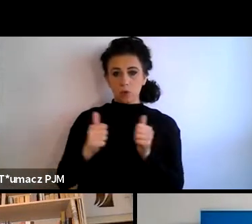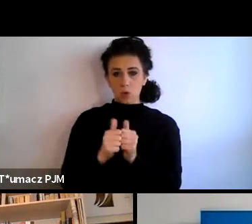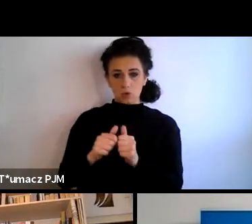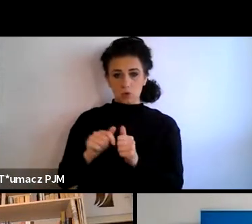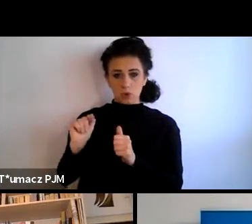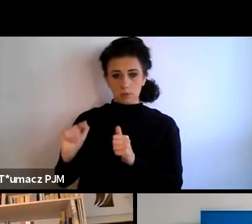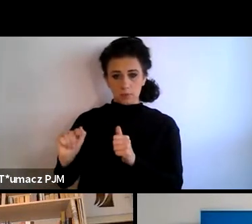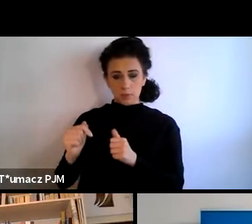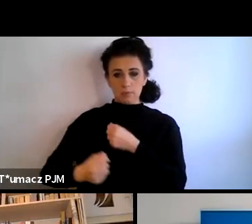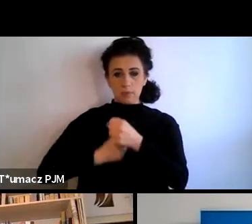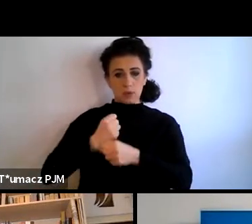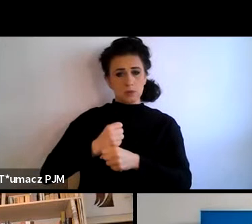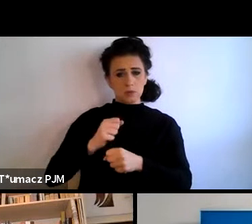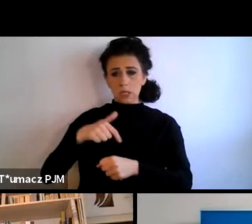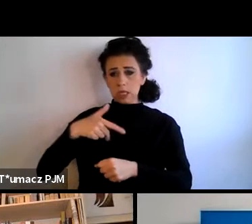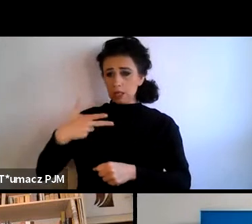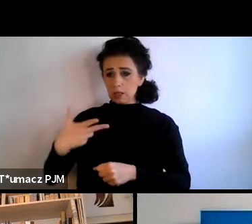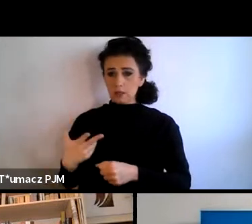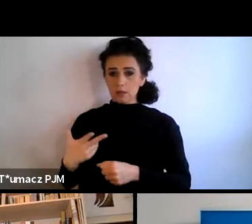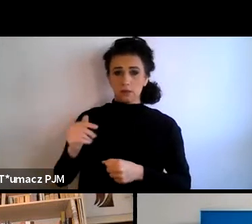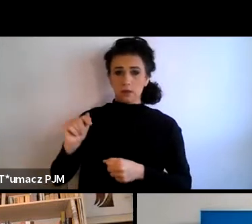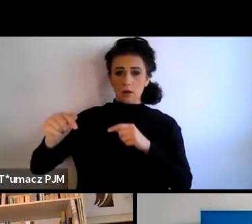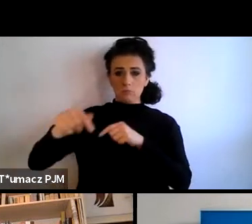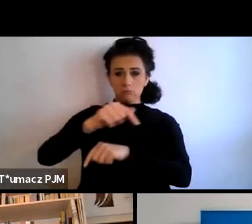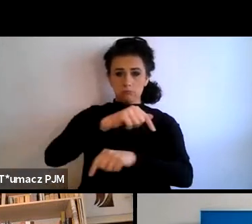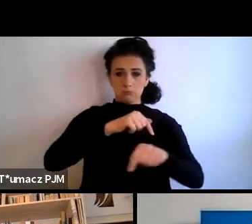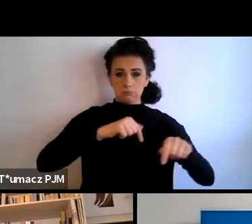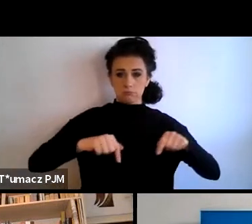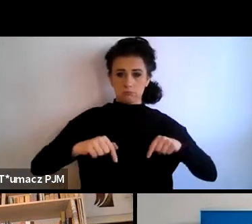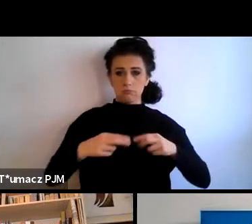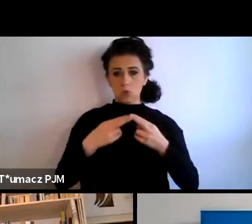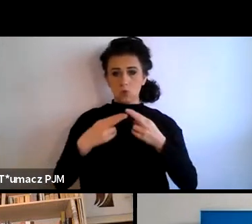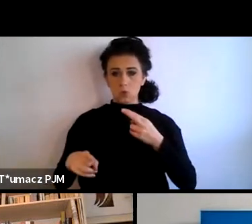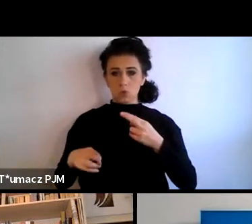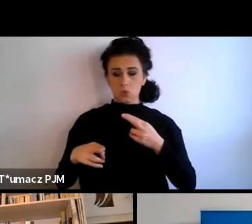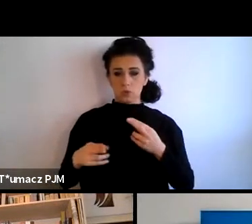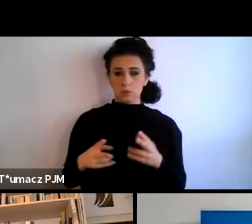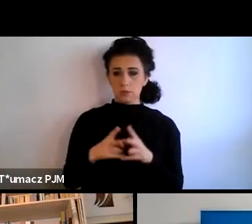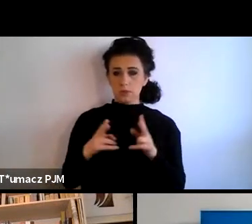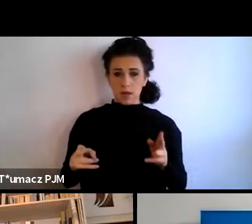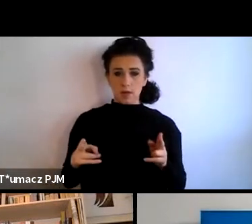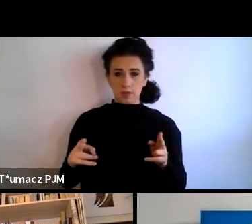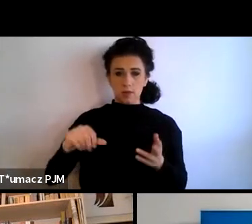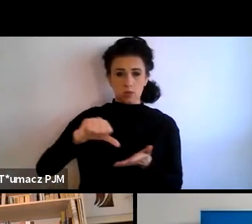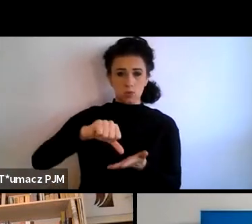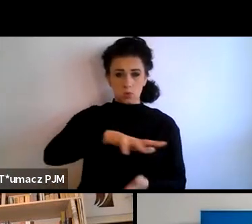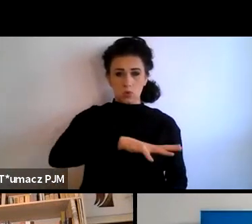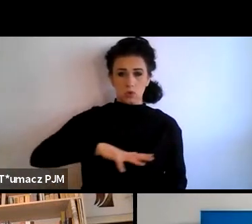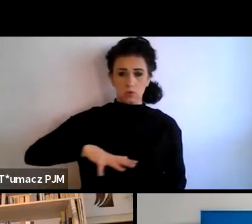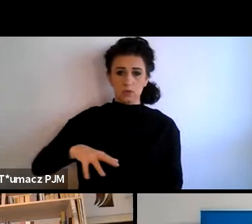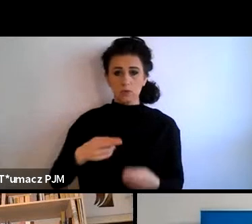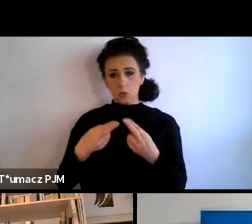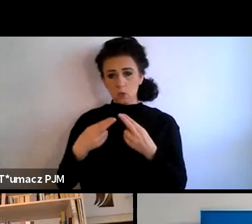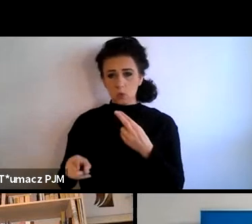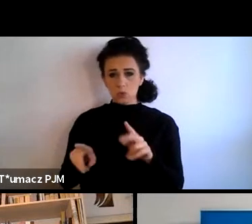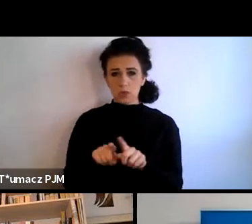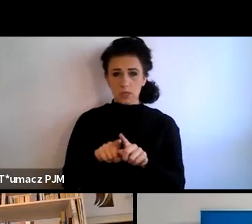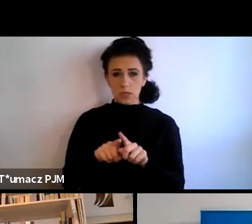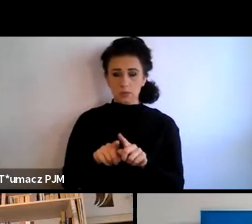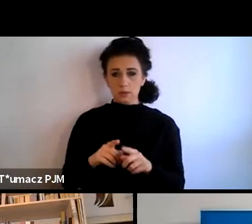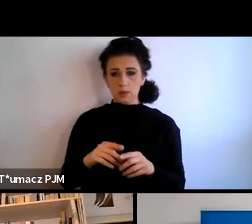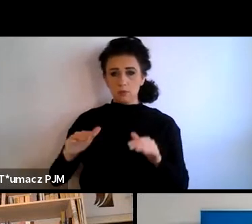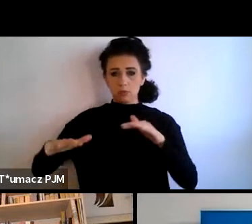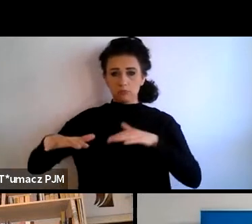w kilku organizacjach, w bardzo zróżnicowanym środowisku,